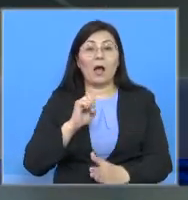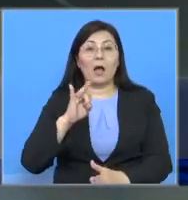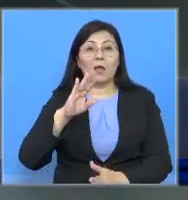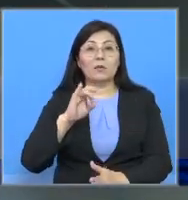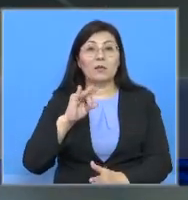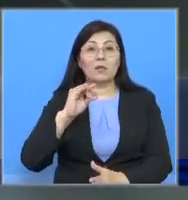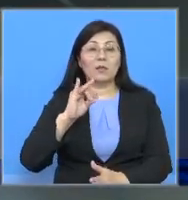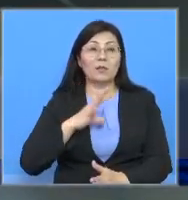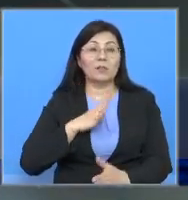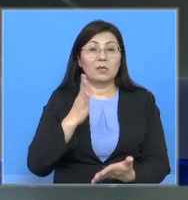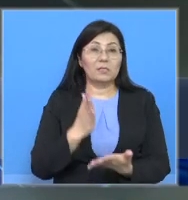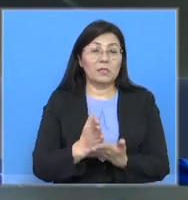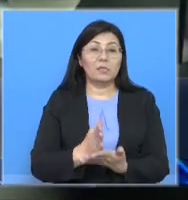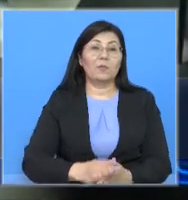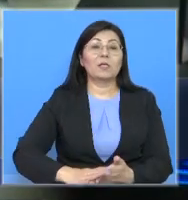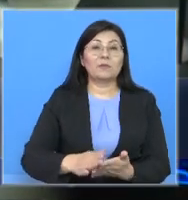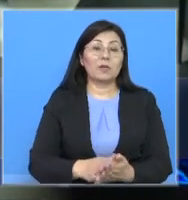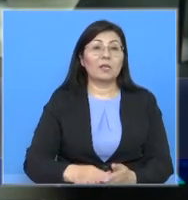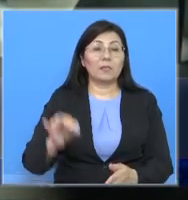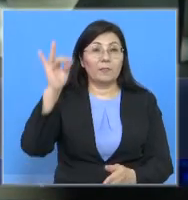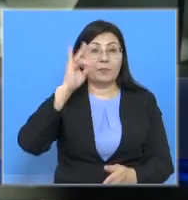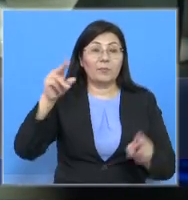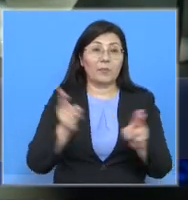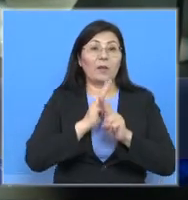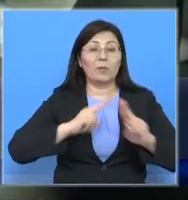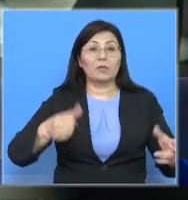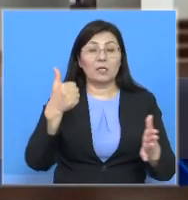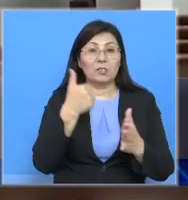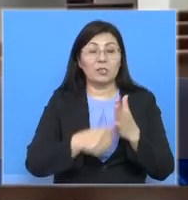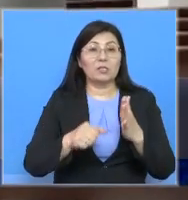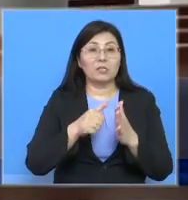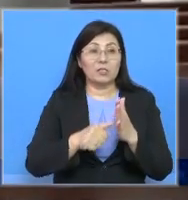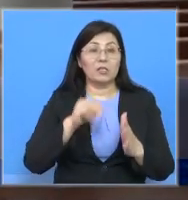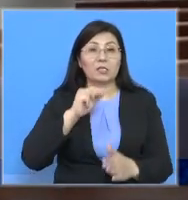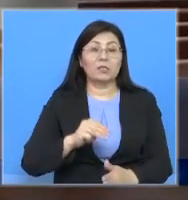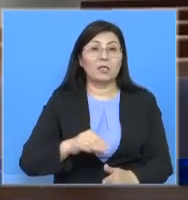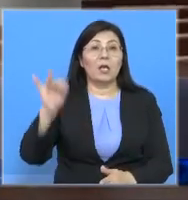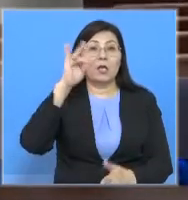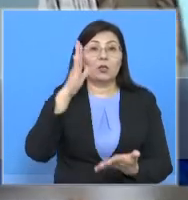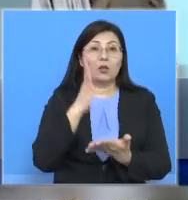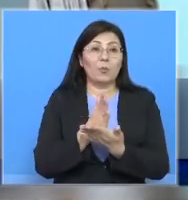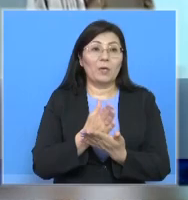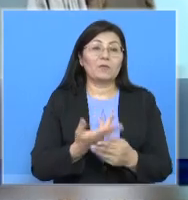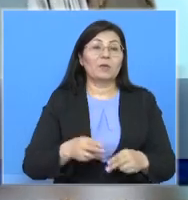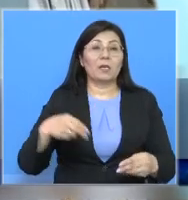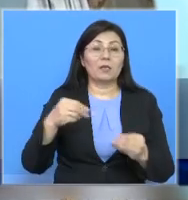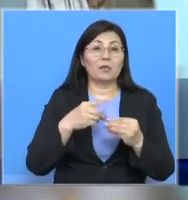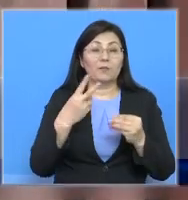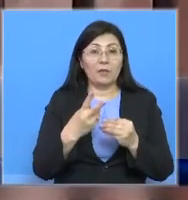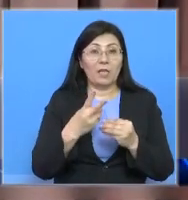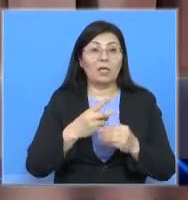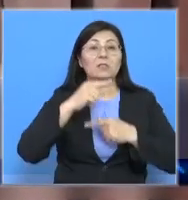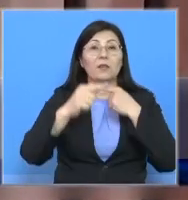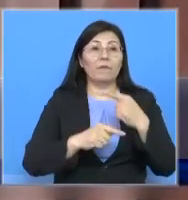в частности здесь находится археологический Музей 6000-летней истории церковь сурплусоворича датируемое 12 веком